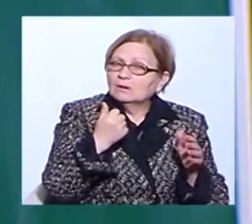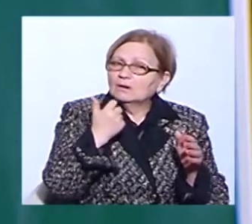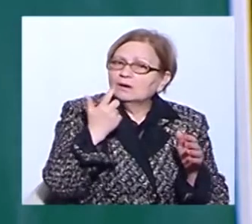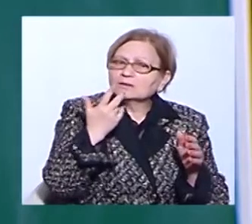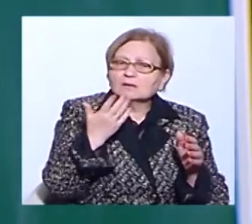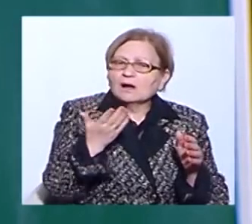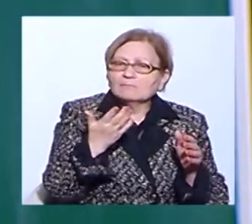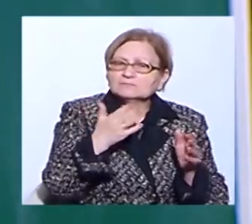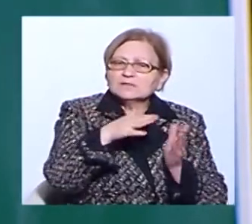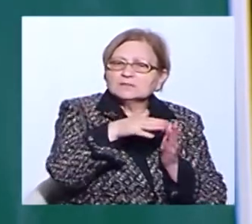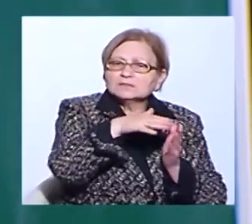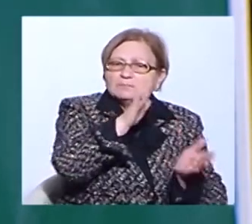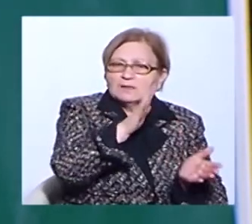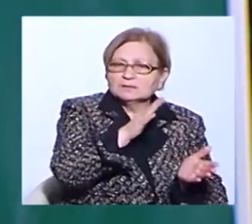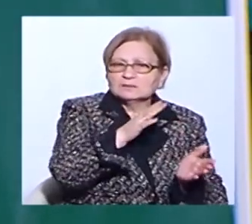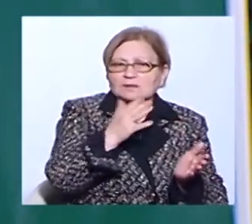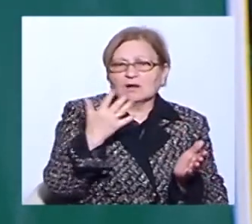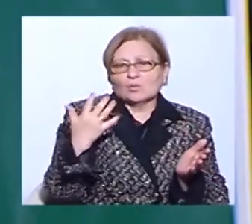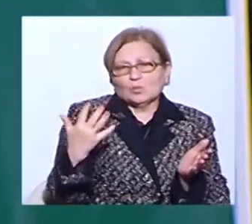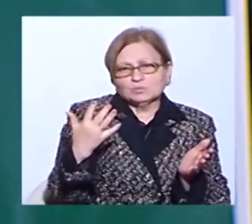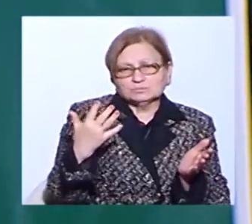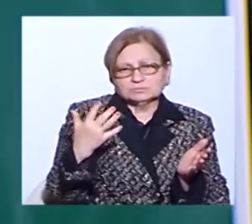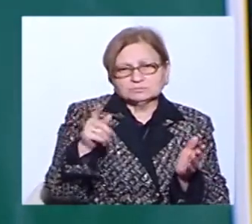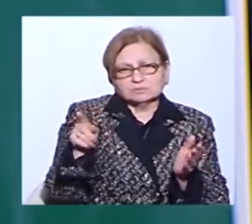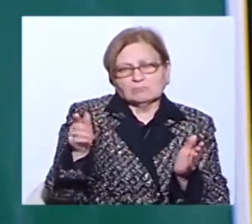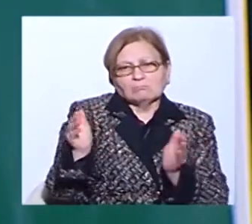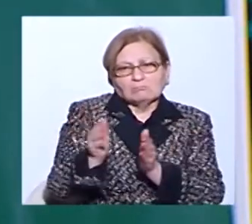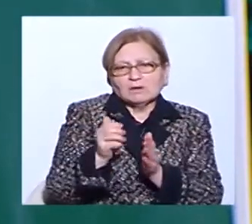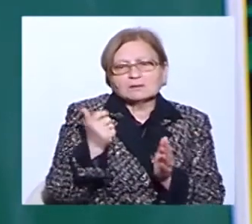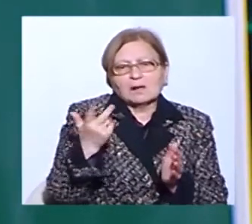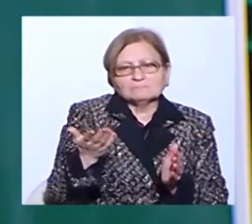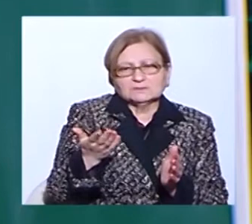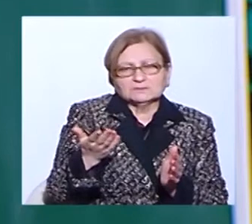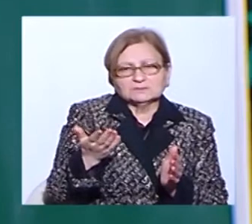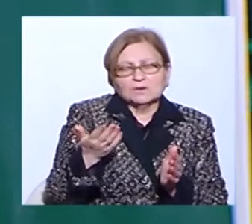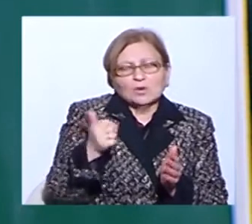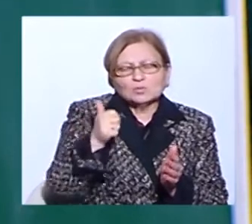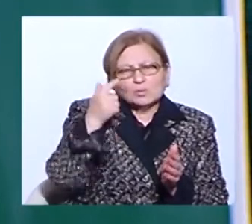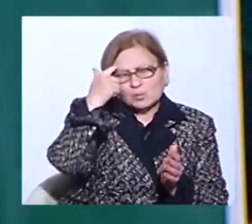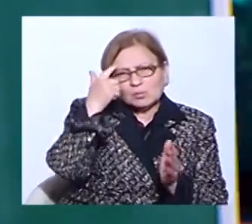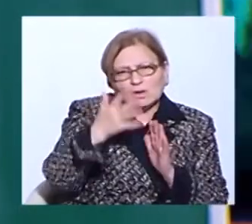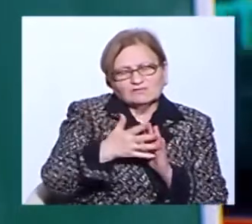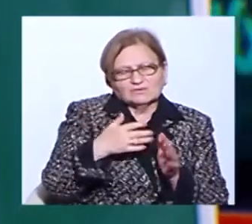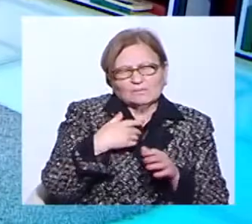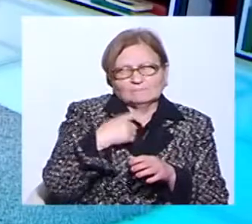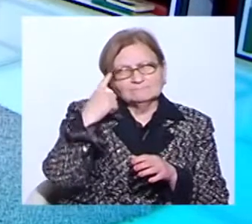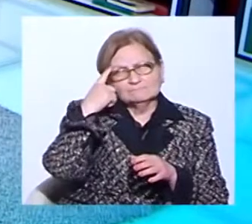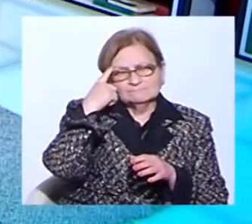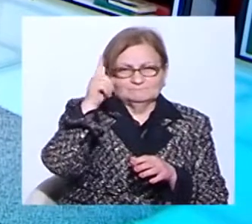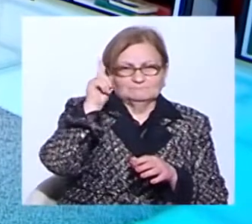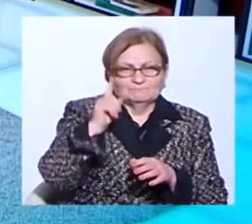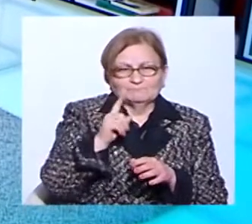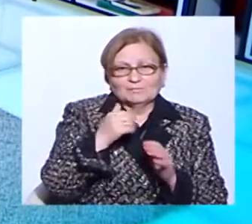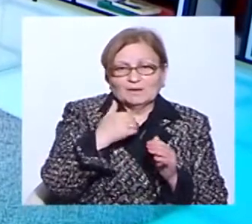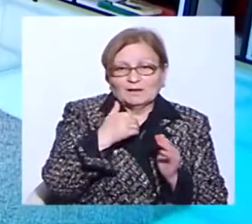რამდენით არის 7 მეტი 5-ზე? აი ეს როგორ უნდა გავარკვიო? ერთი იდეა მომივიდა.